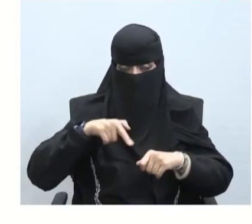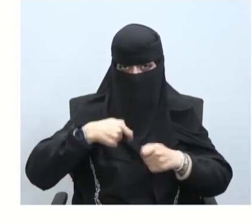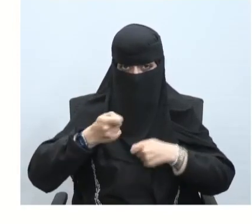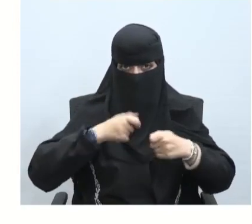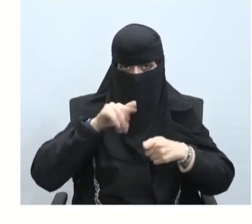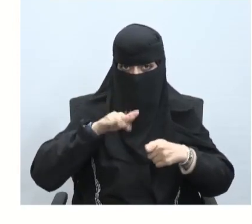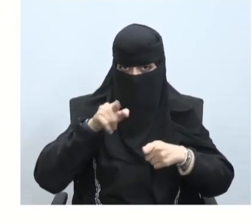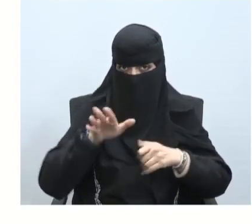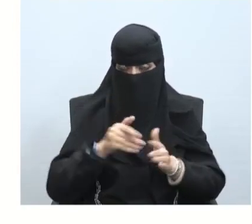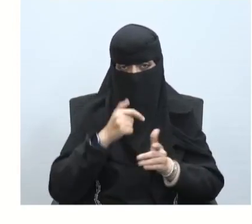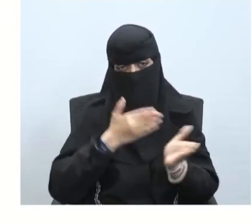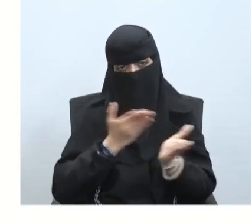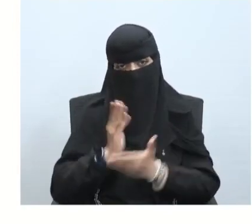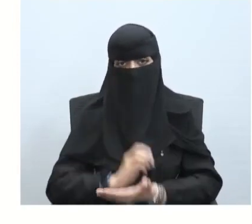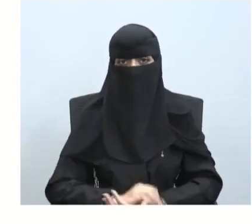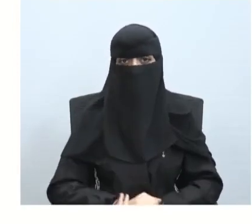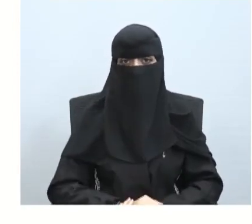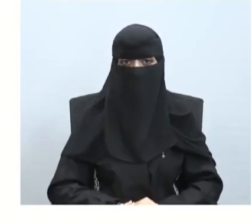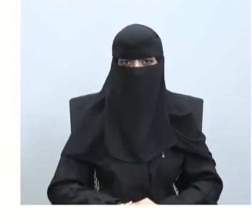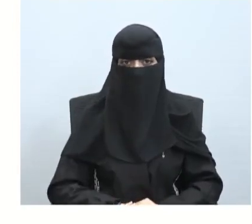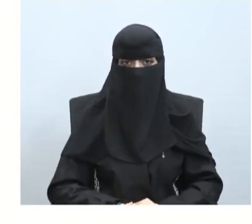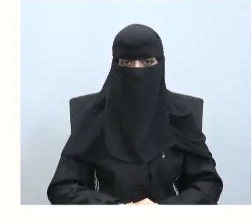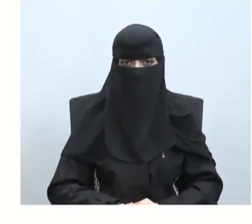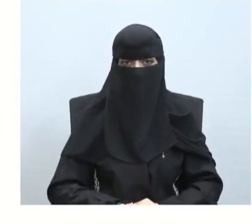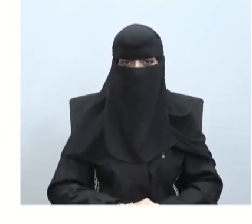لشراء هذا الشيء تفضل يا مبدعين